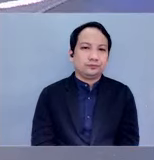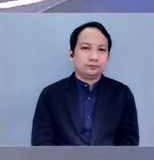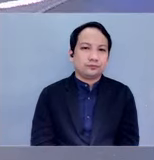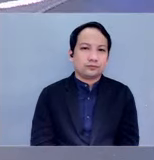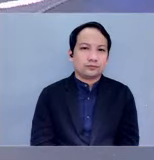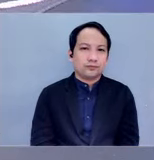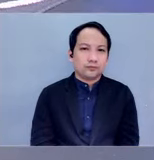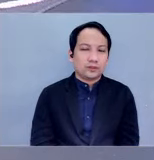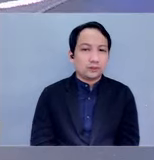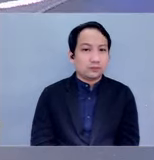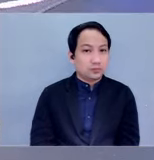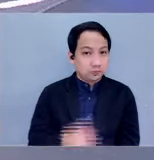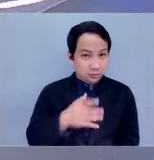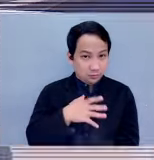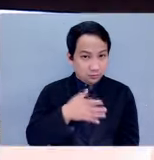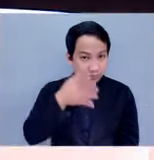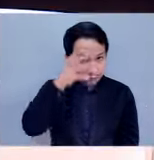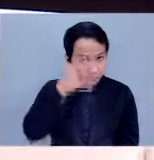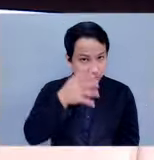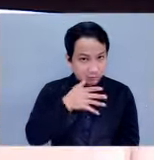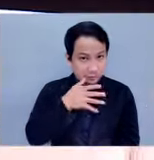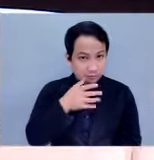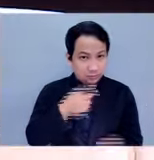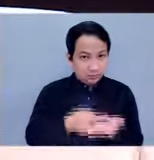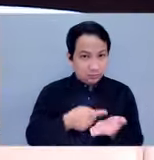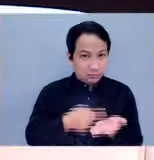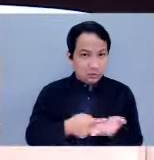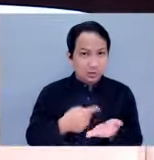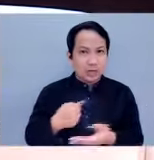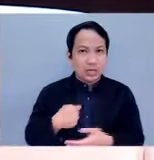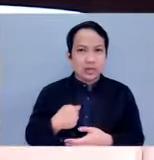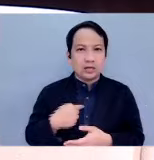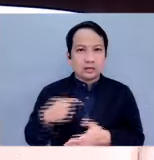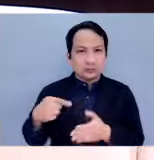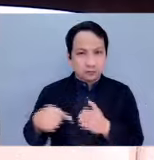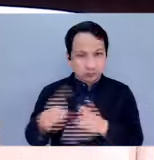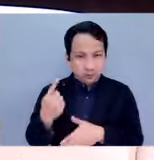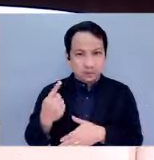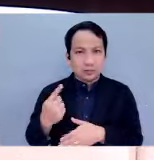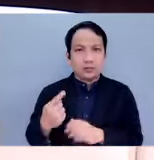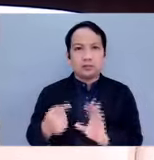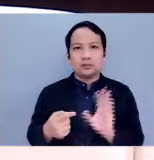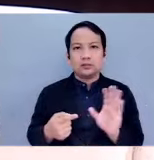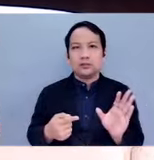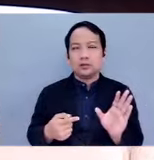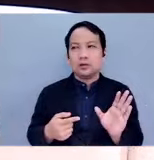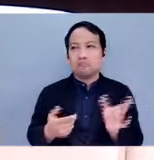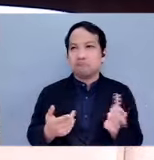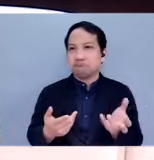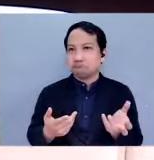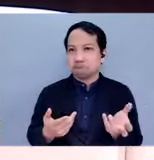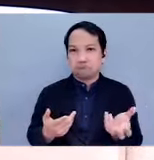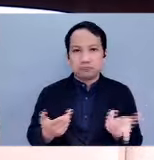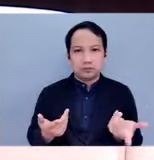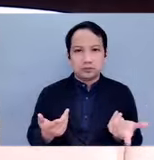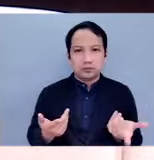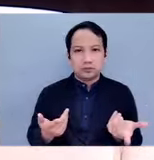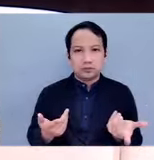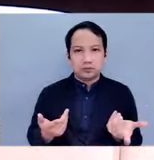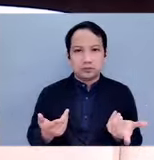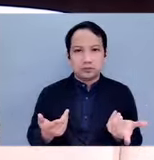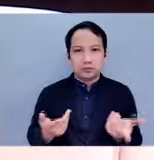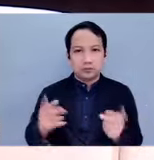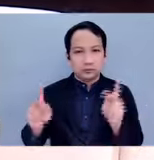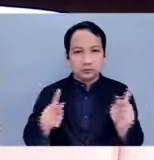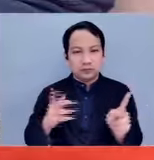magulang, yung gusto ko sanang i-tackle for me. Kasi minsan, nanggagaling itong... kasi minsan nagiging people pleaser